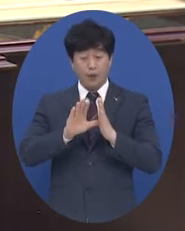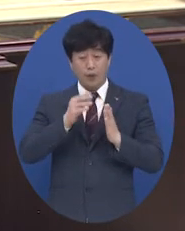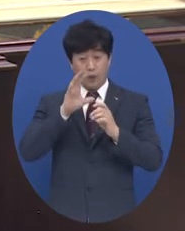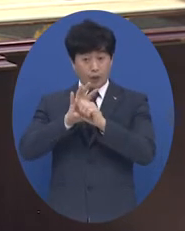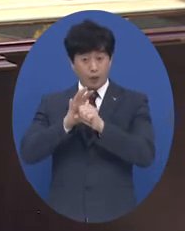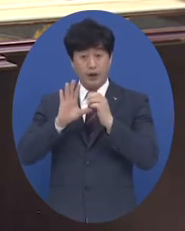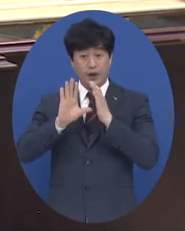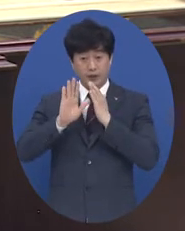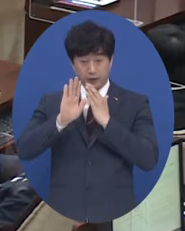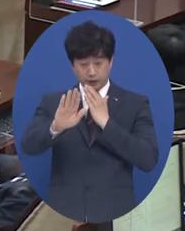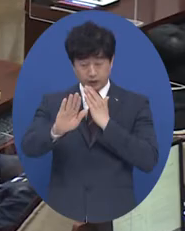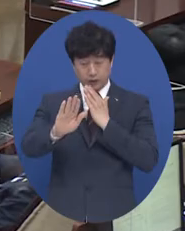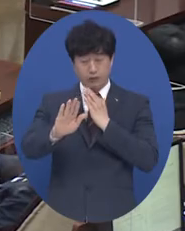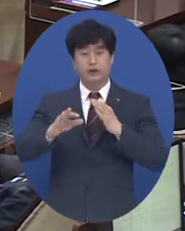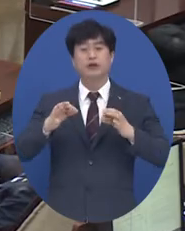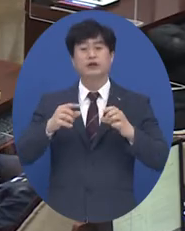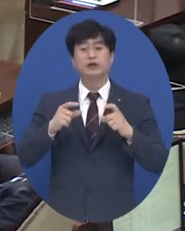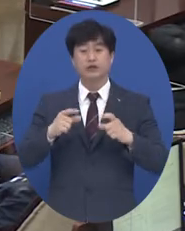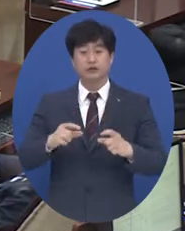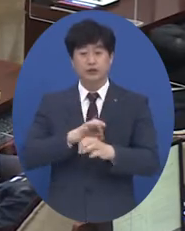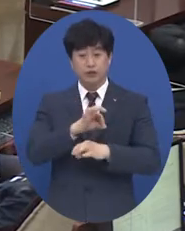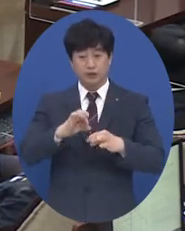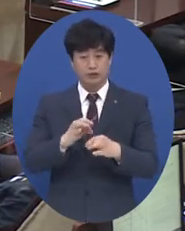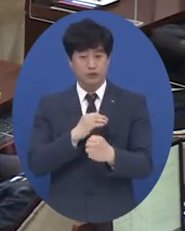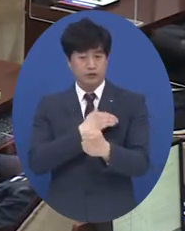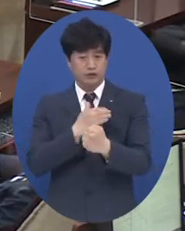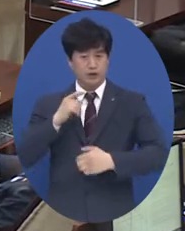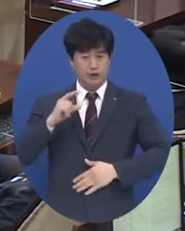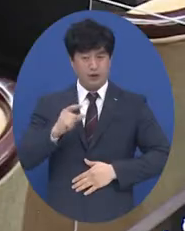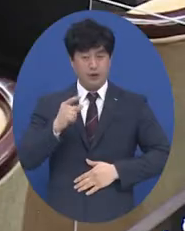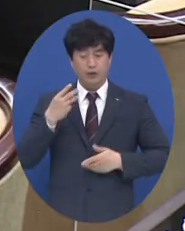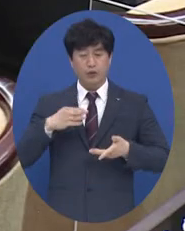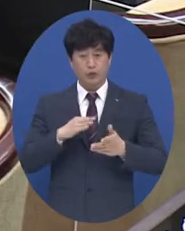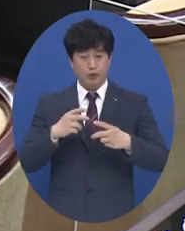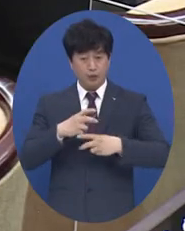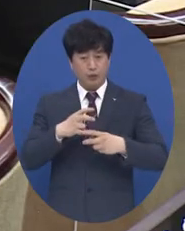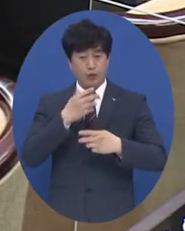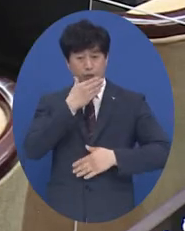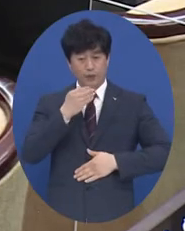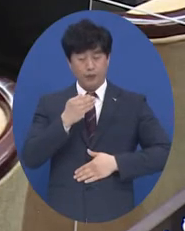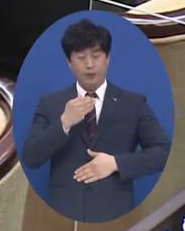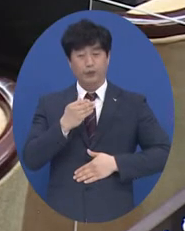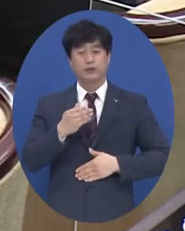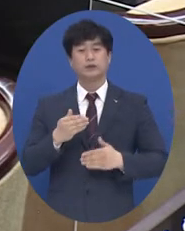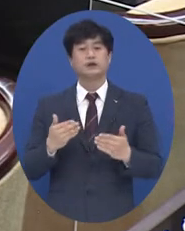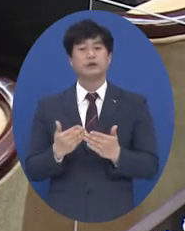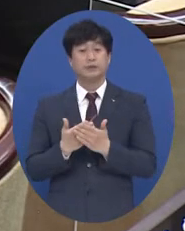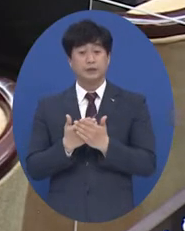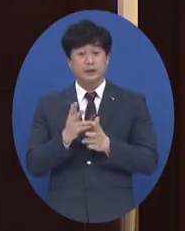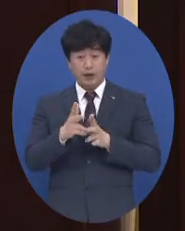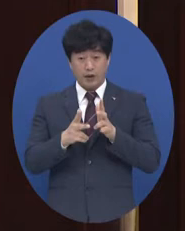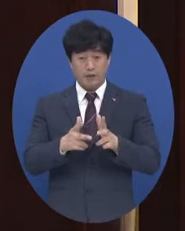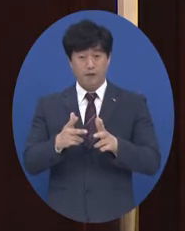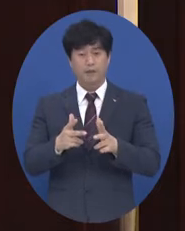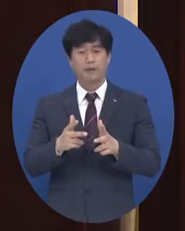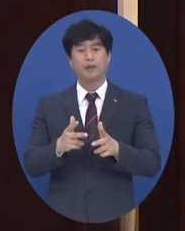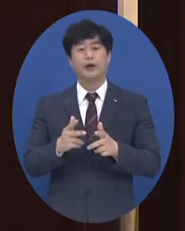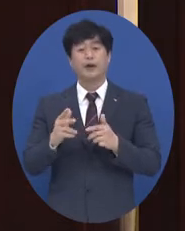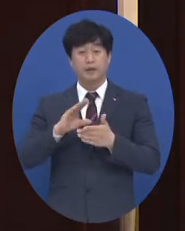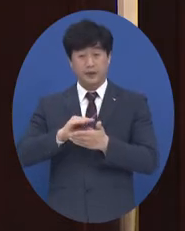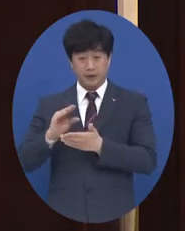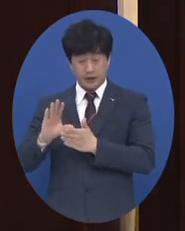대비한 지역경제 역량 강화 도민 그 통 붉지 사업이 주로 32조 3224 억원이